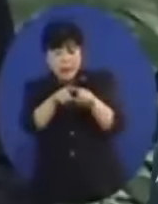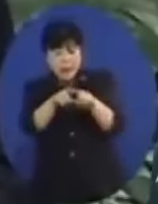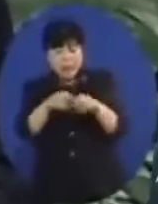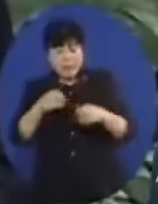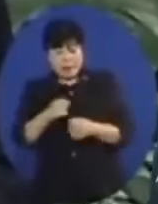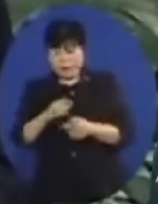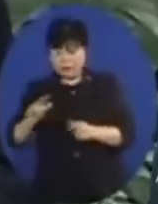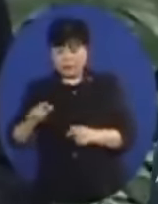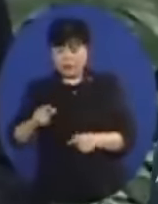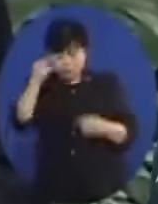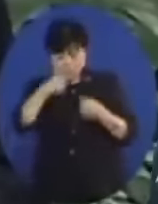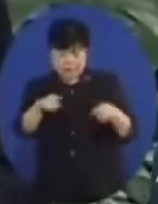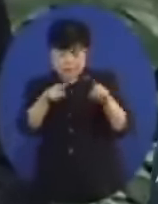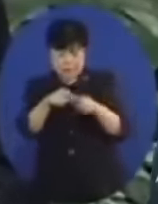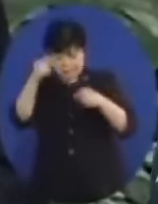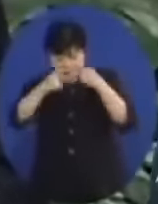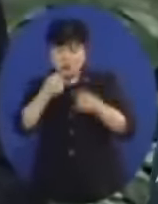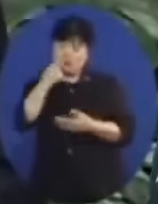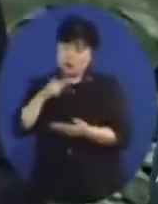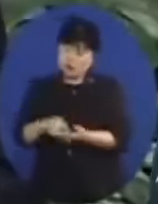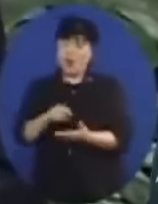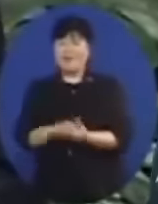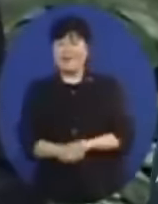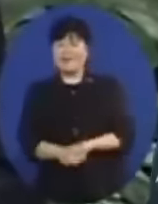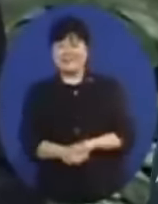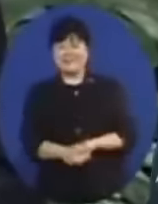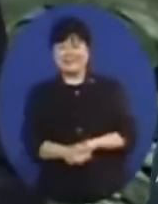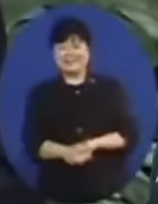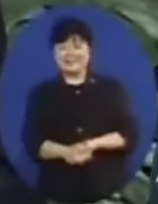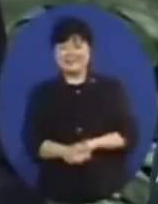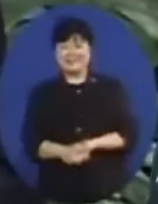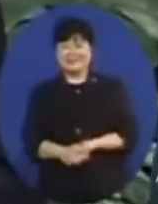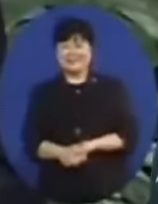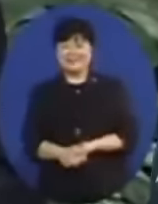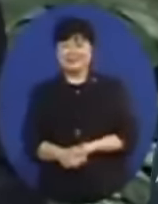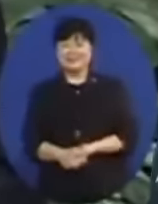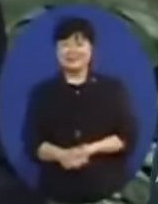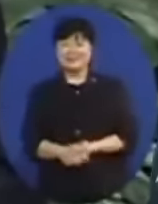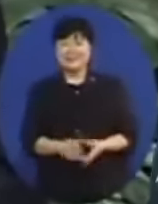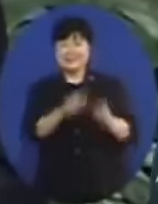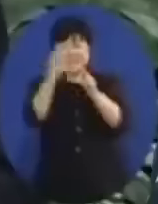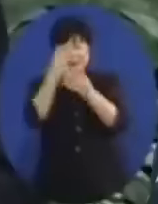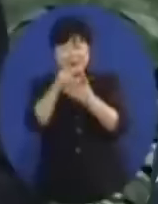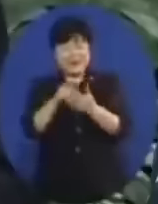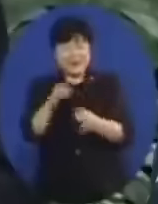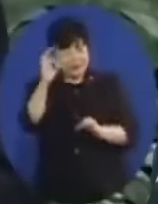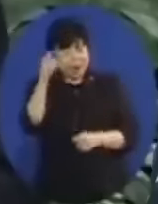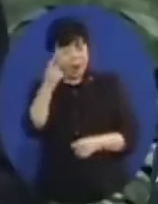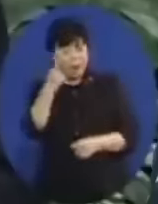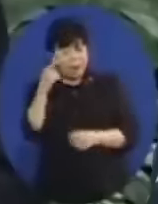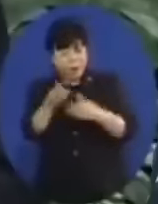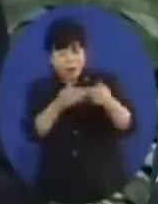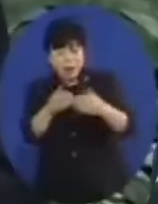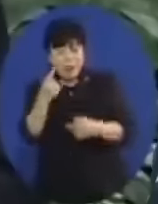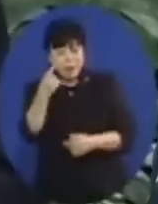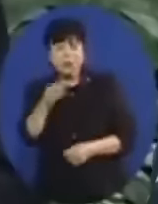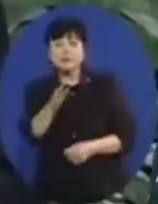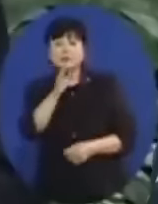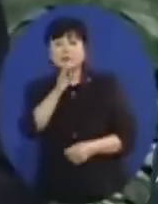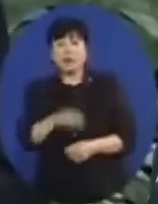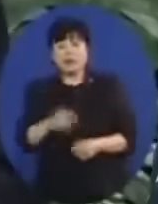어렵지만 우는 자와 함께 우는 것은 쉽습니다. 왜냐하면 저도 살아오면서 가만히 경험한 것을